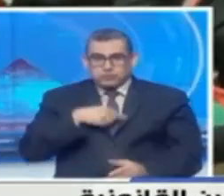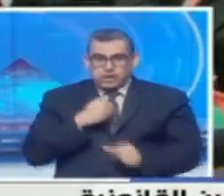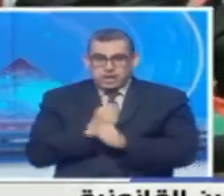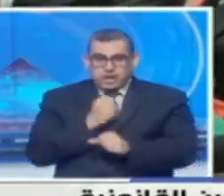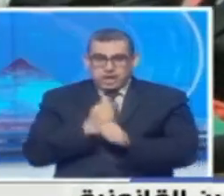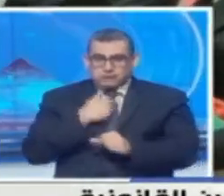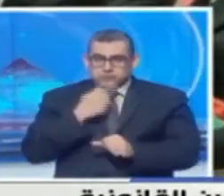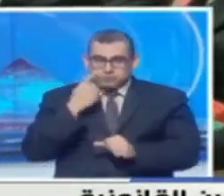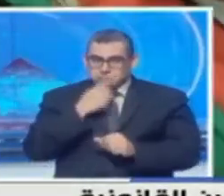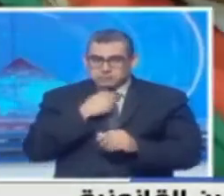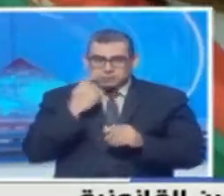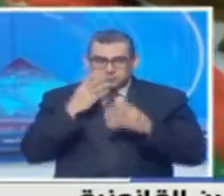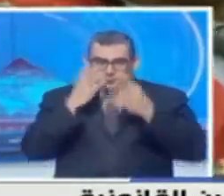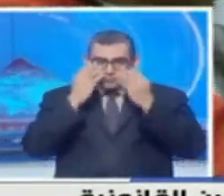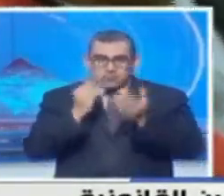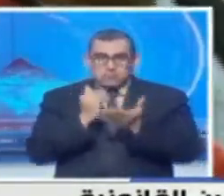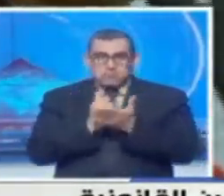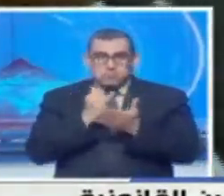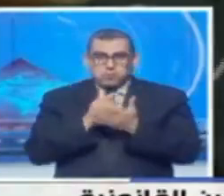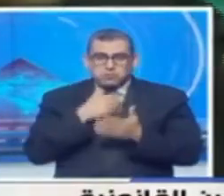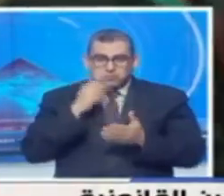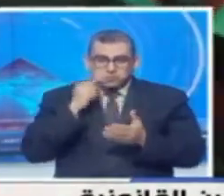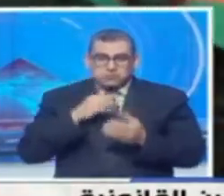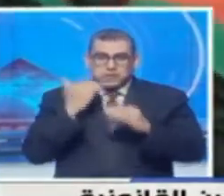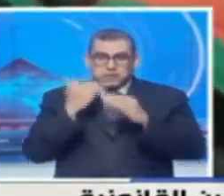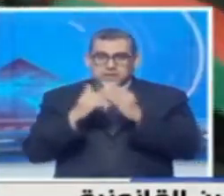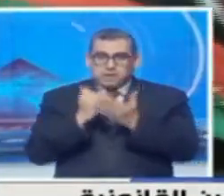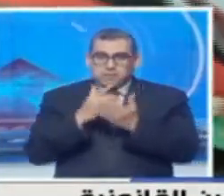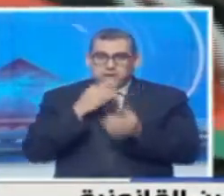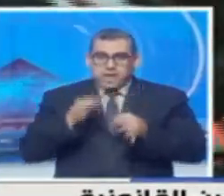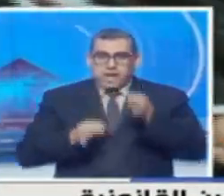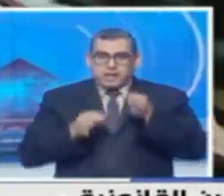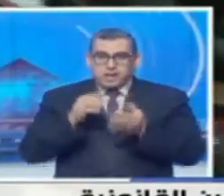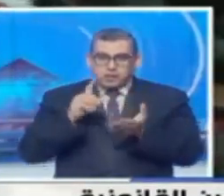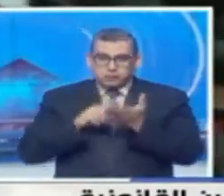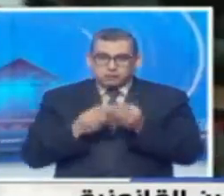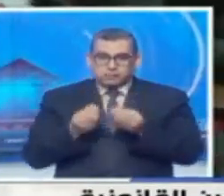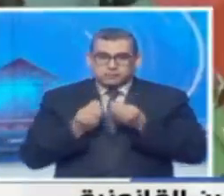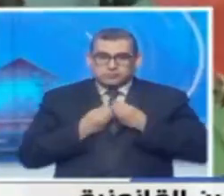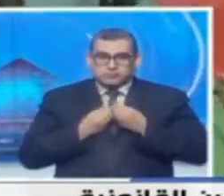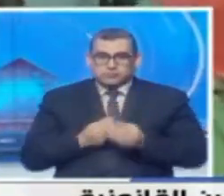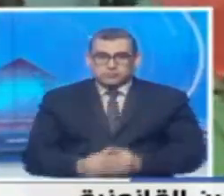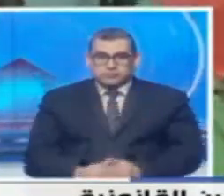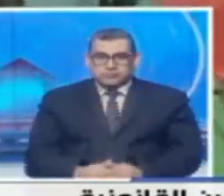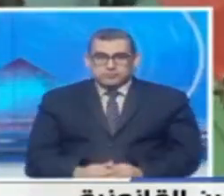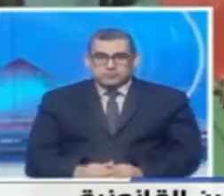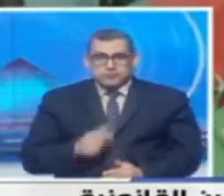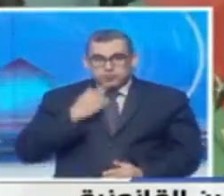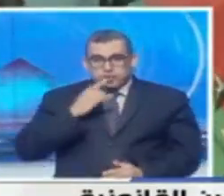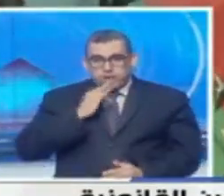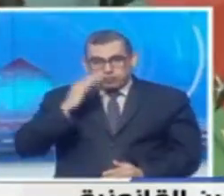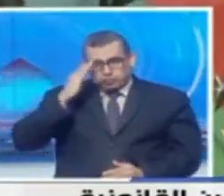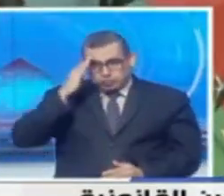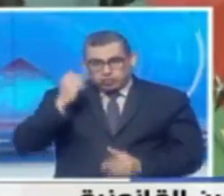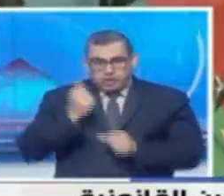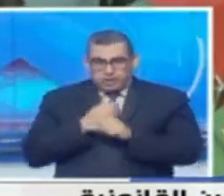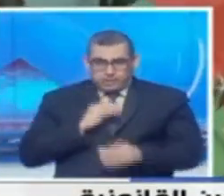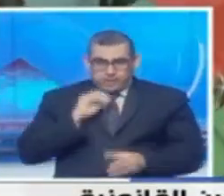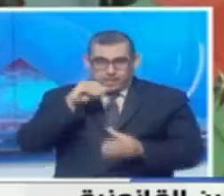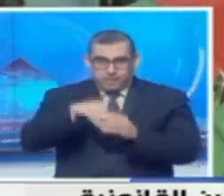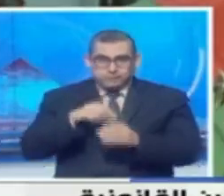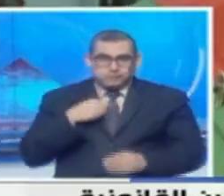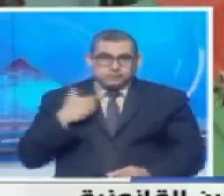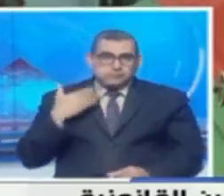على قدر المسؤولية لحمل رسالة العدالة المقدسة. نتشرف بالانتماء إلى هذا الصرح